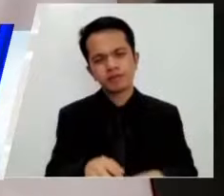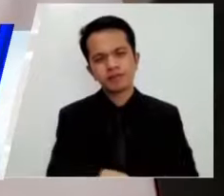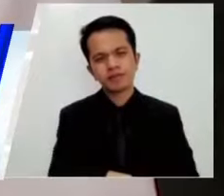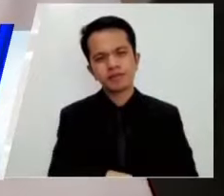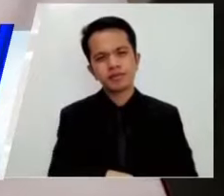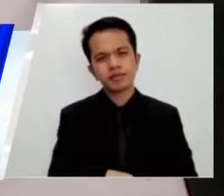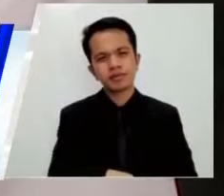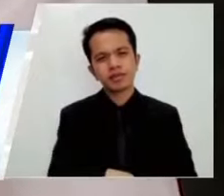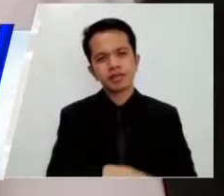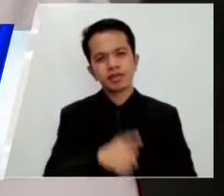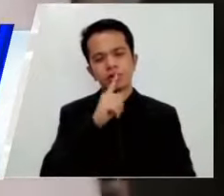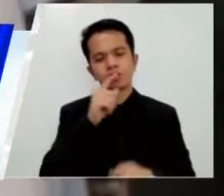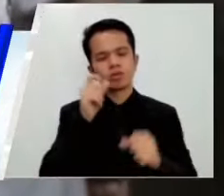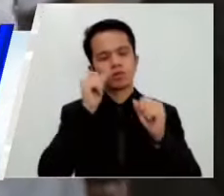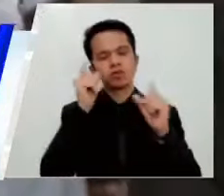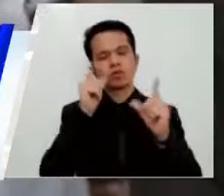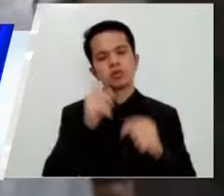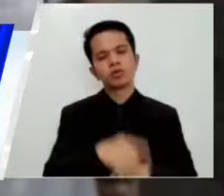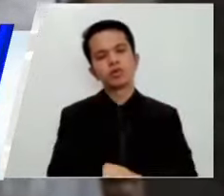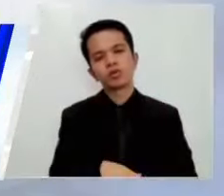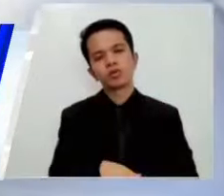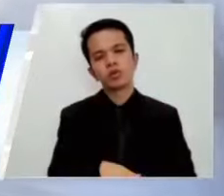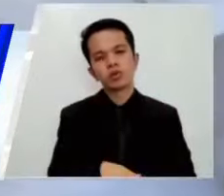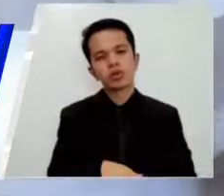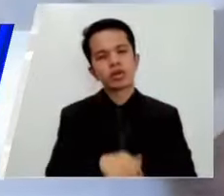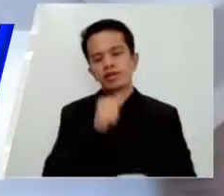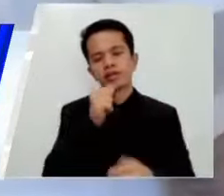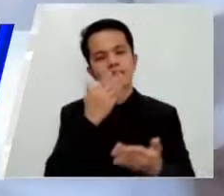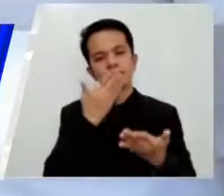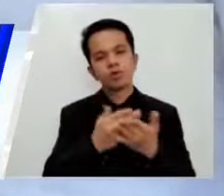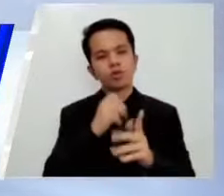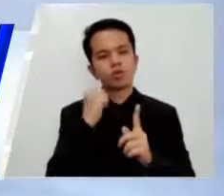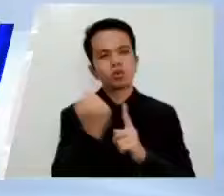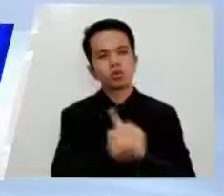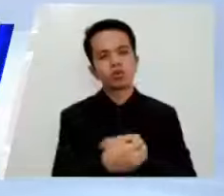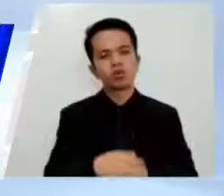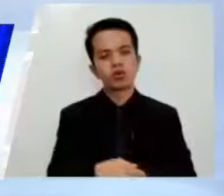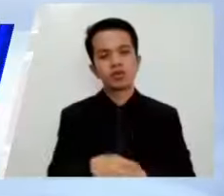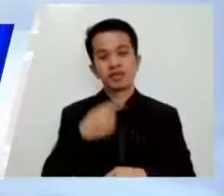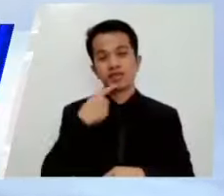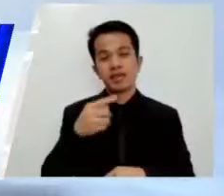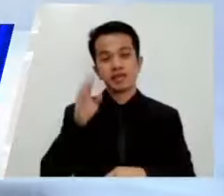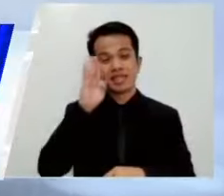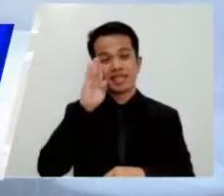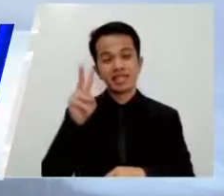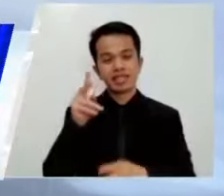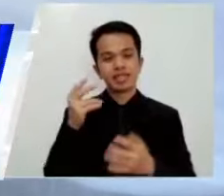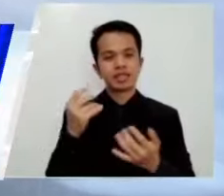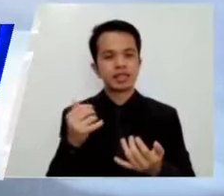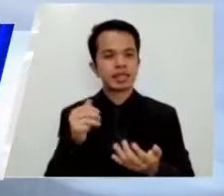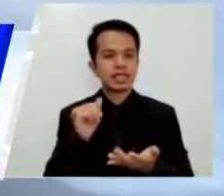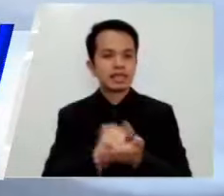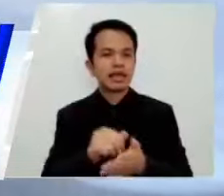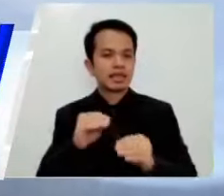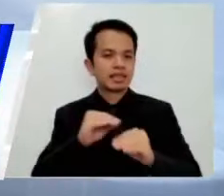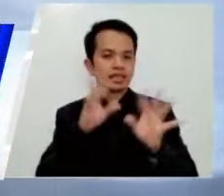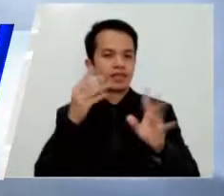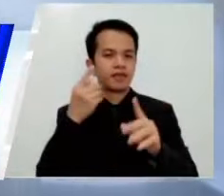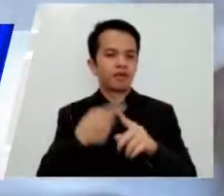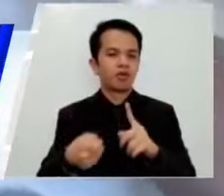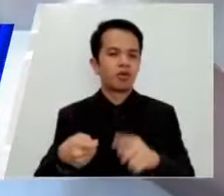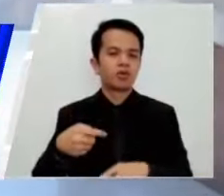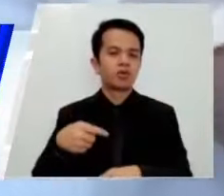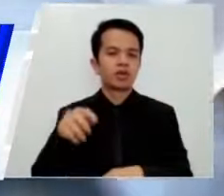Nakakapagtaka nga eh. Kaya it's not a good situation. Ayon kay Pangulong Marcos, lilinawin niya kay Chinese Ambassador Wang